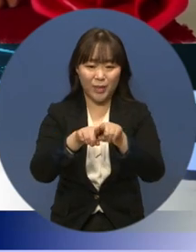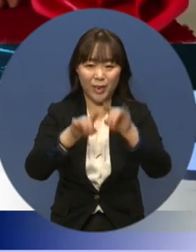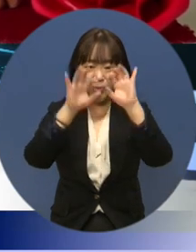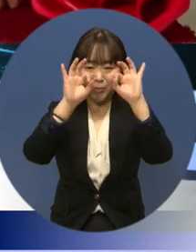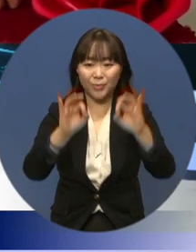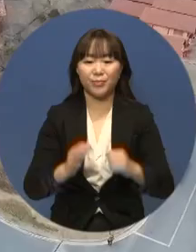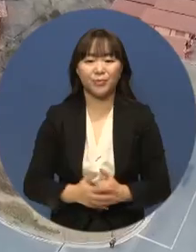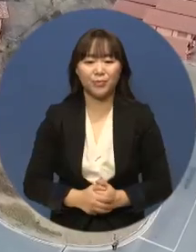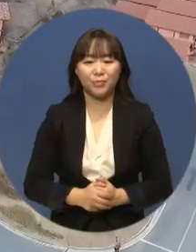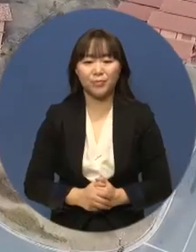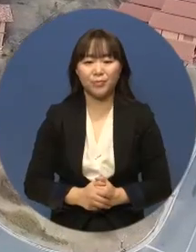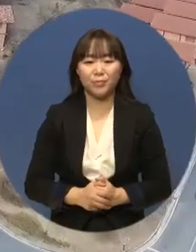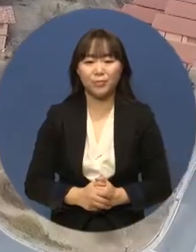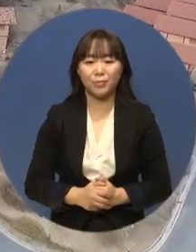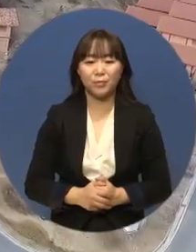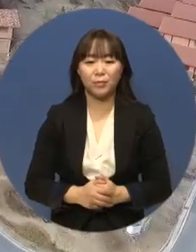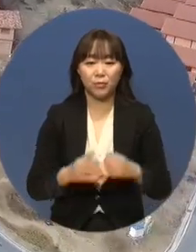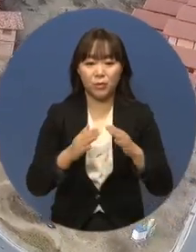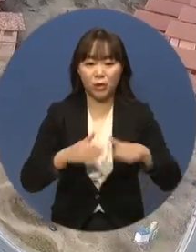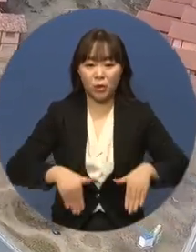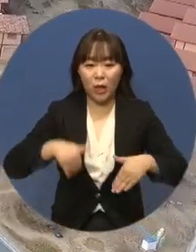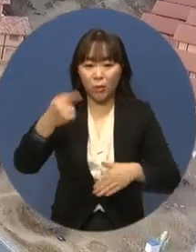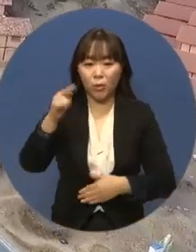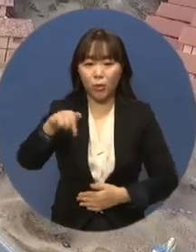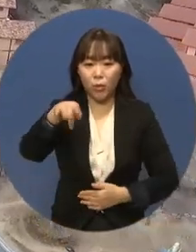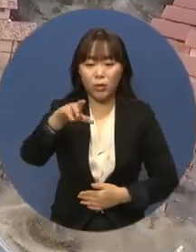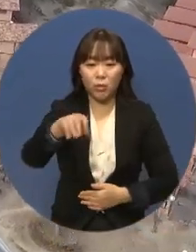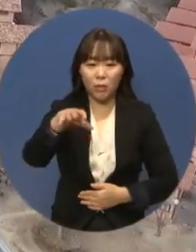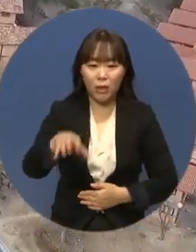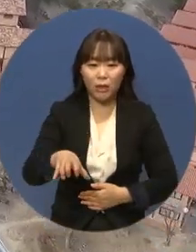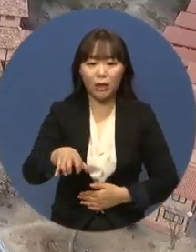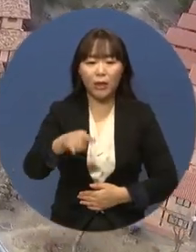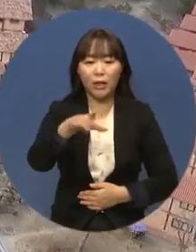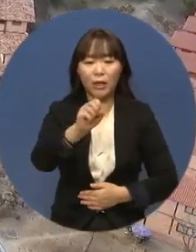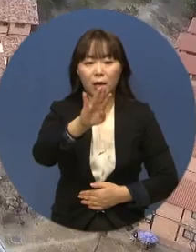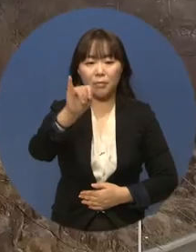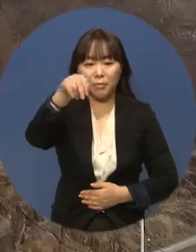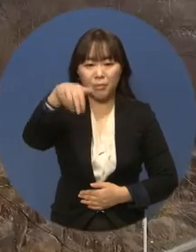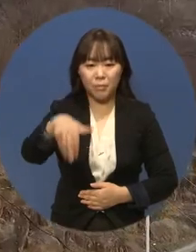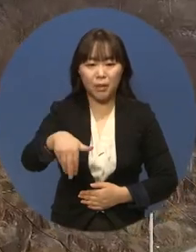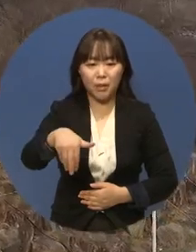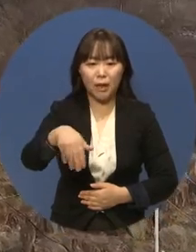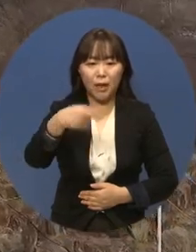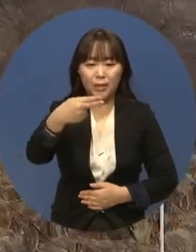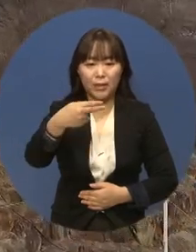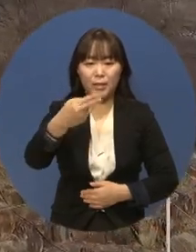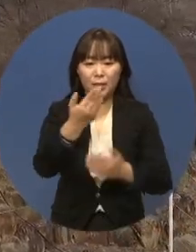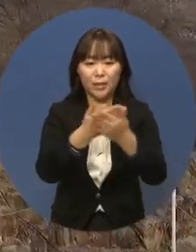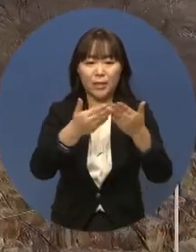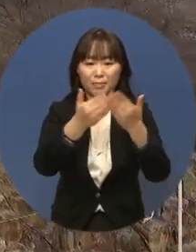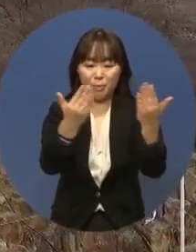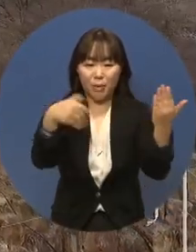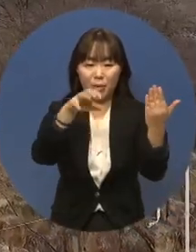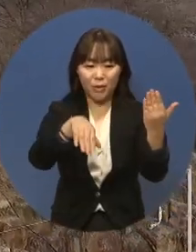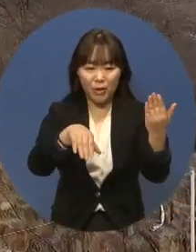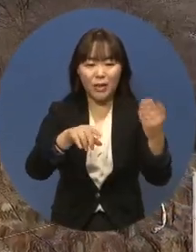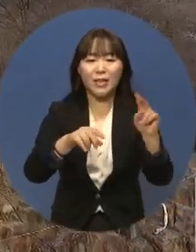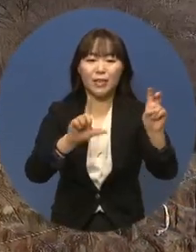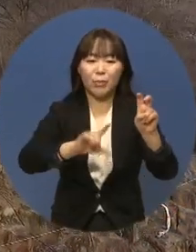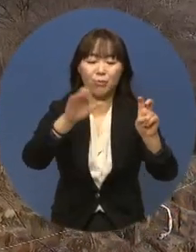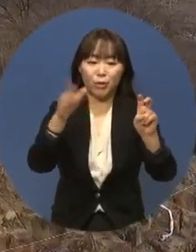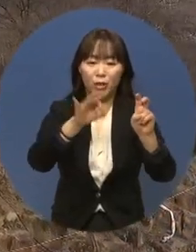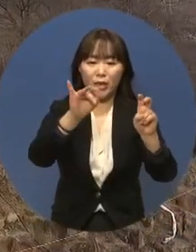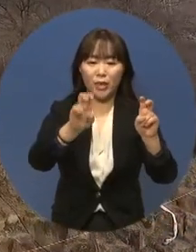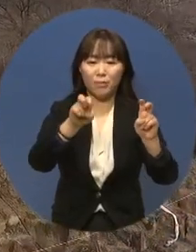소개합니다. 전남 곡성에 있는 강빛 H 갤러리에서는 지난 20일부터 임영기